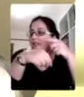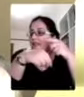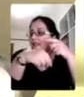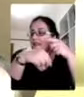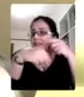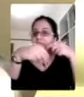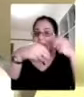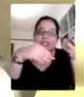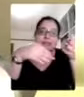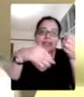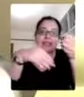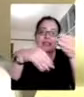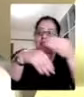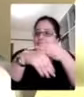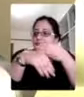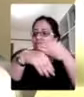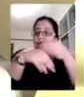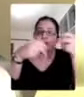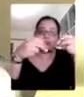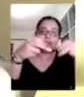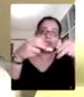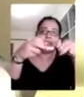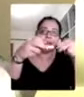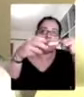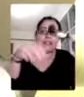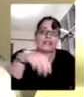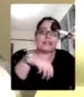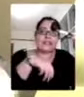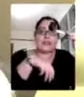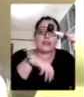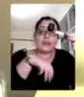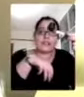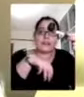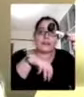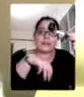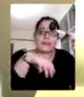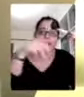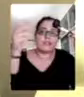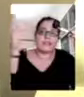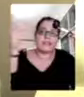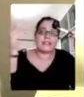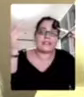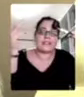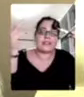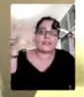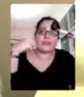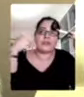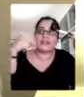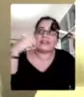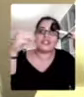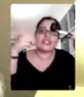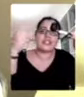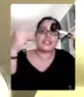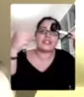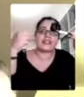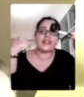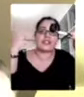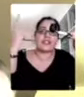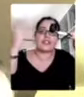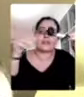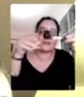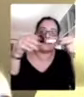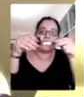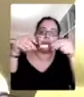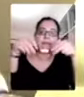mesela benim içim tekniğimle bu nem oranında sönüyor devamlı. Ben bunu devam ettiremiyorum. O yüzden hışır hışır